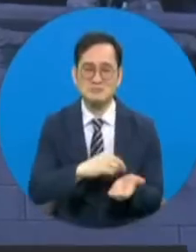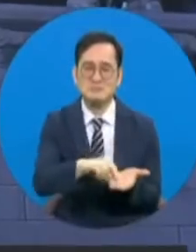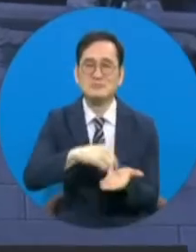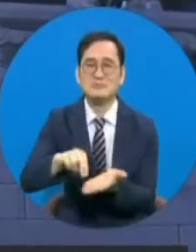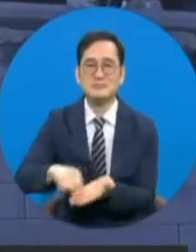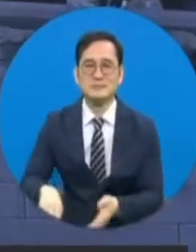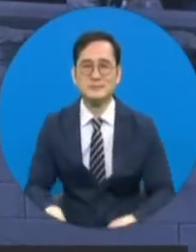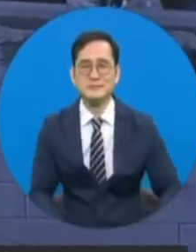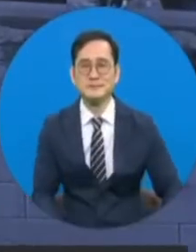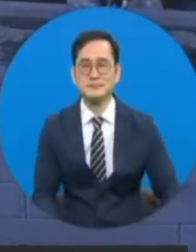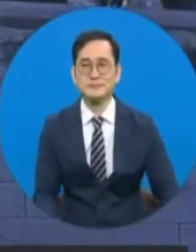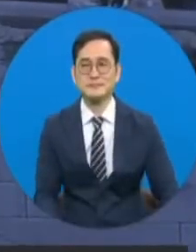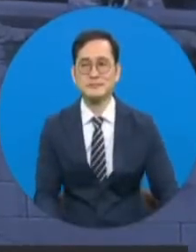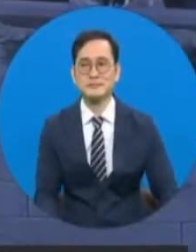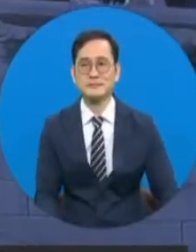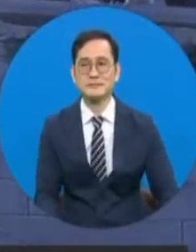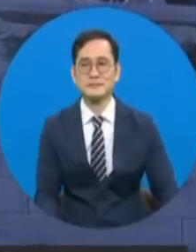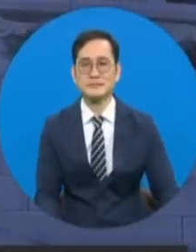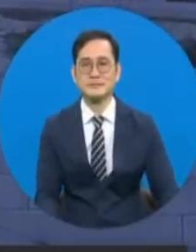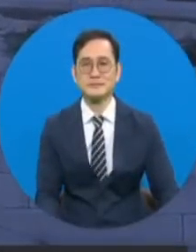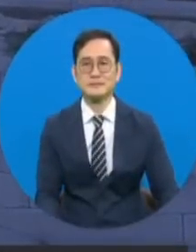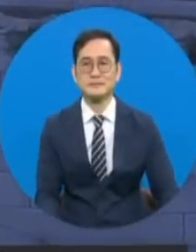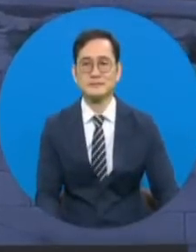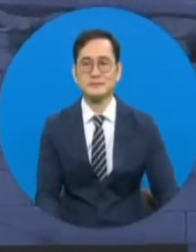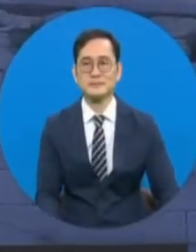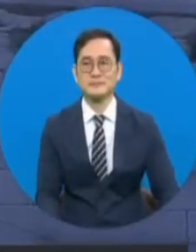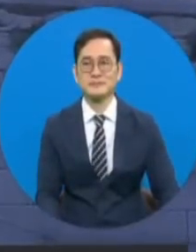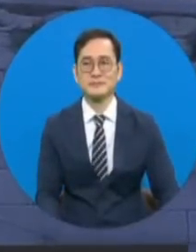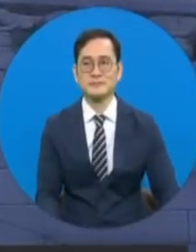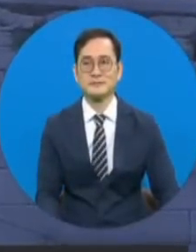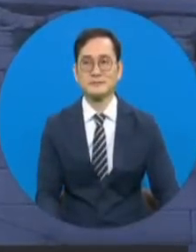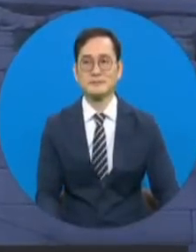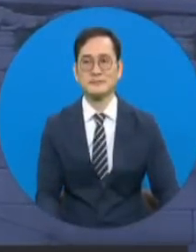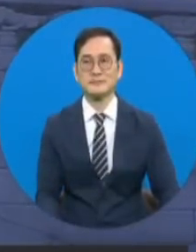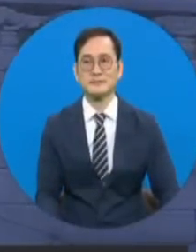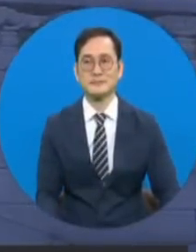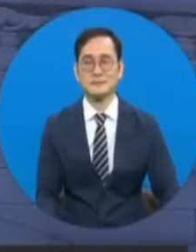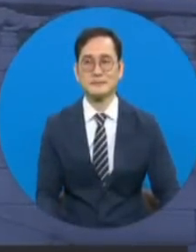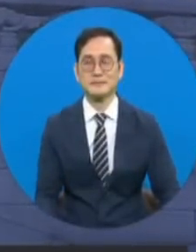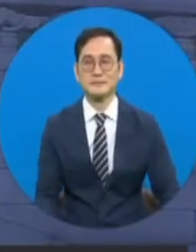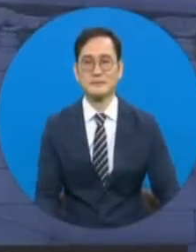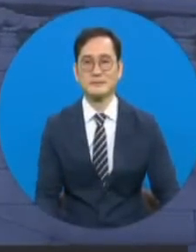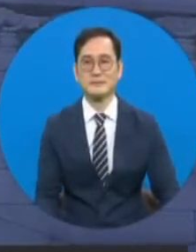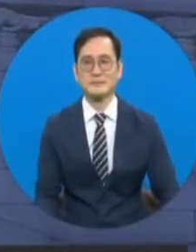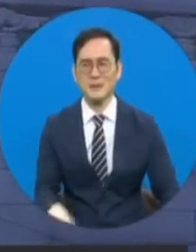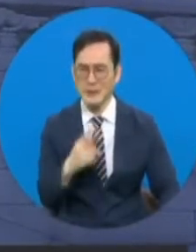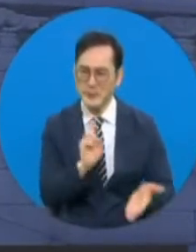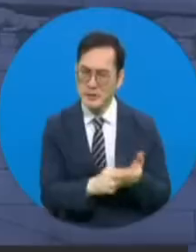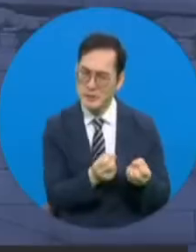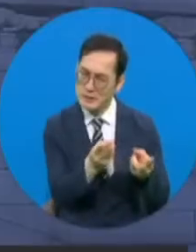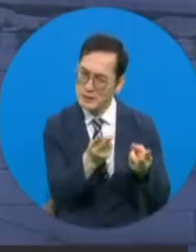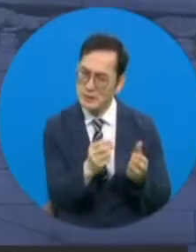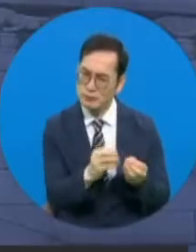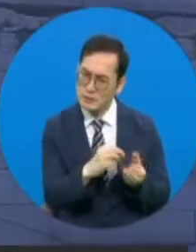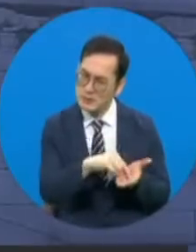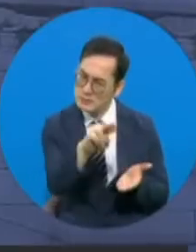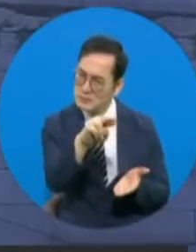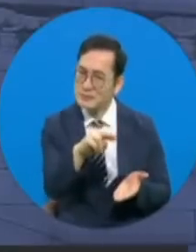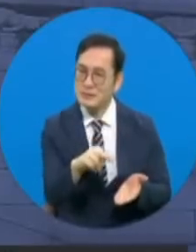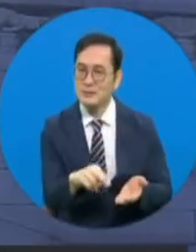김병민 최고위원님 이 서안이 얼마나 이제 먹힐 것인가 그러니까 궁금한데 왜냐하면